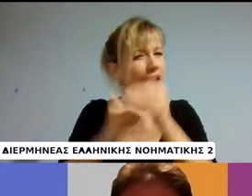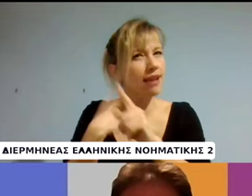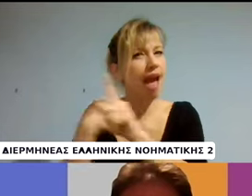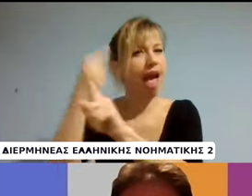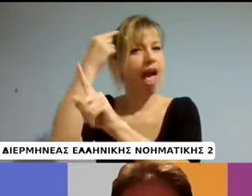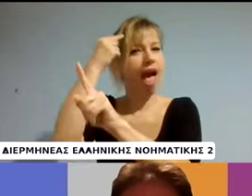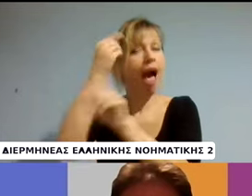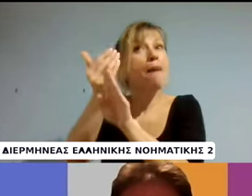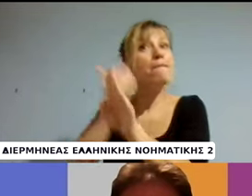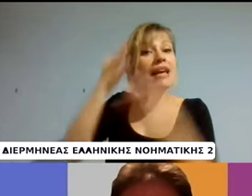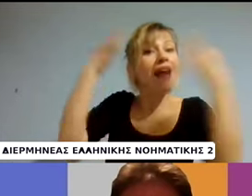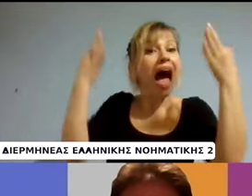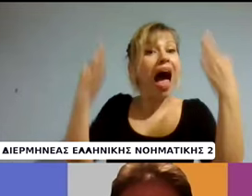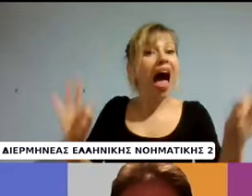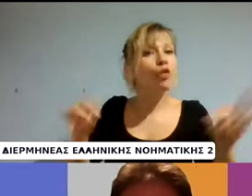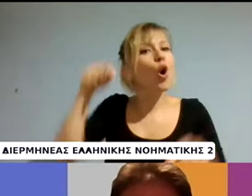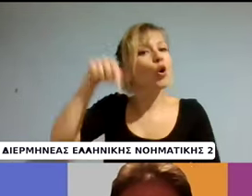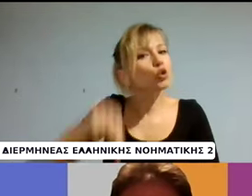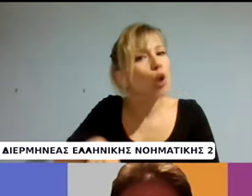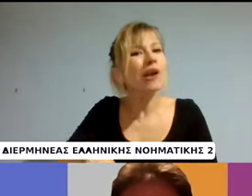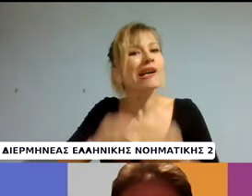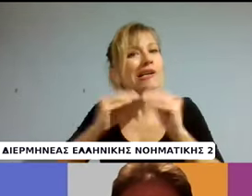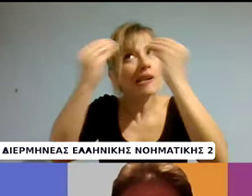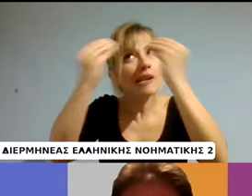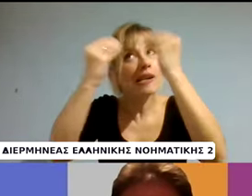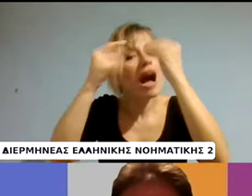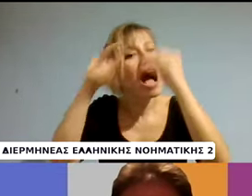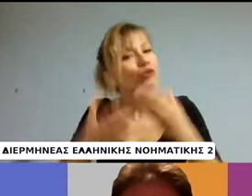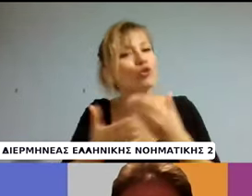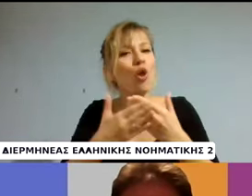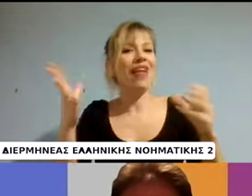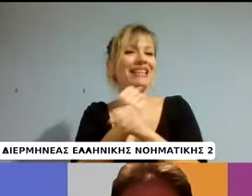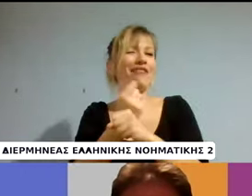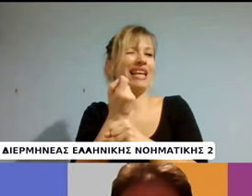που θα μπορούσαν να είναι παγίδες μέσα στον κλάδο. Το ακριβώς.